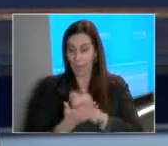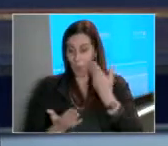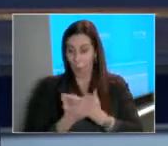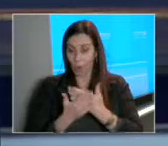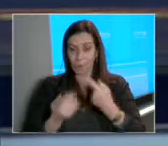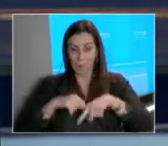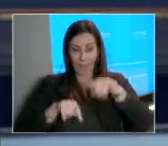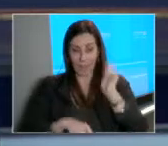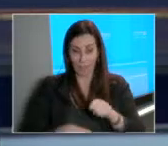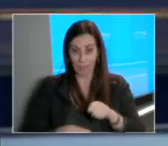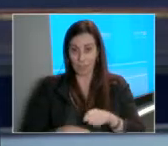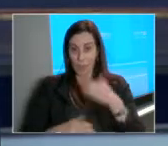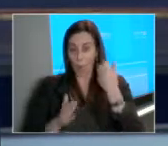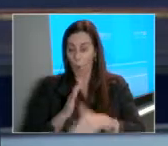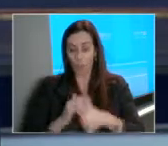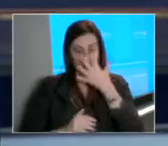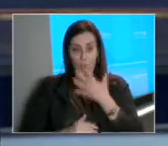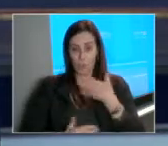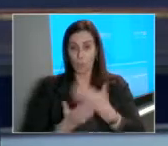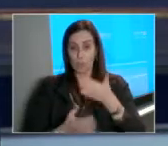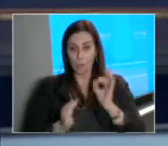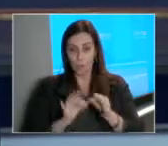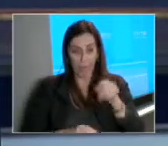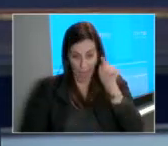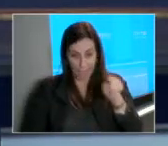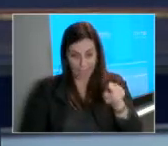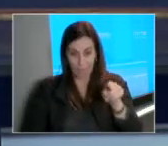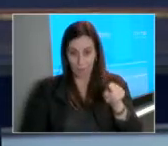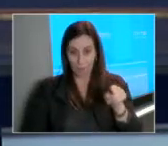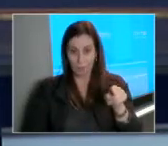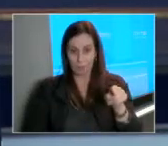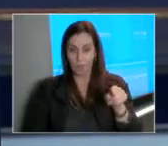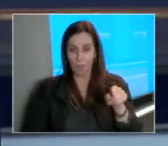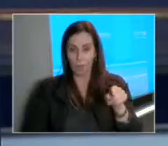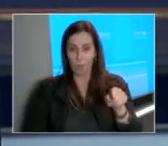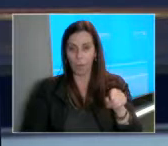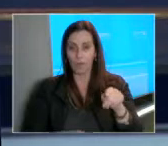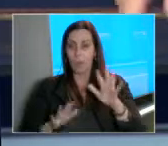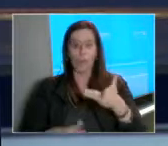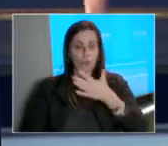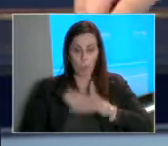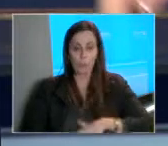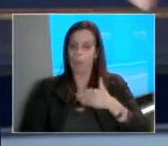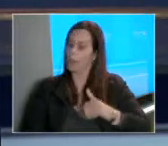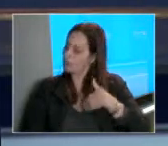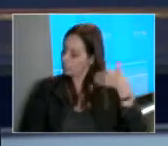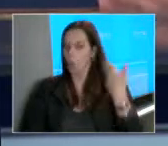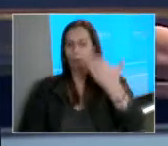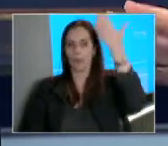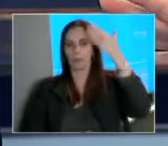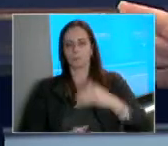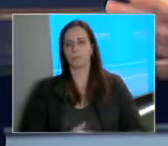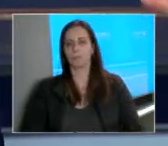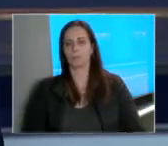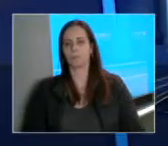להוכיח בוועדת הכנסת חוסר תום לב של היועץ המשפטי הזה לממשלה, מה שאתם רוצים פה, אני מתערבת איתכם על מה שאתם